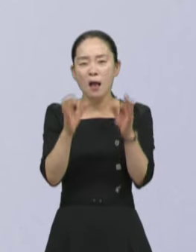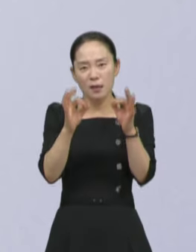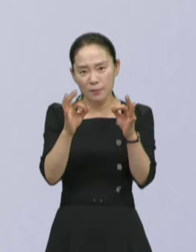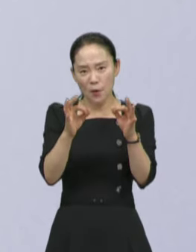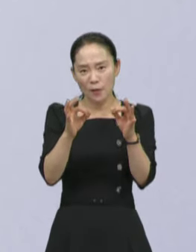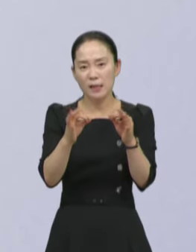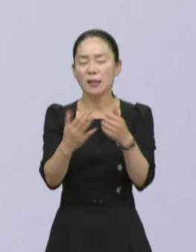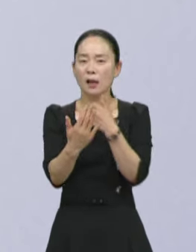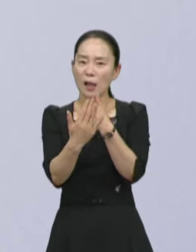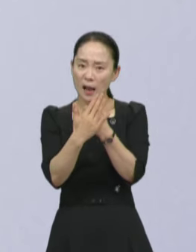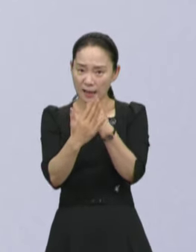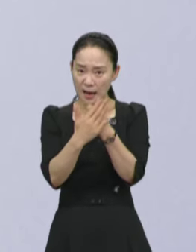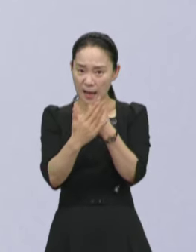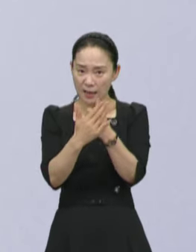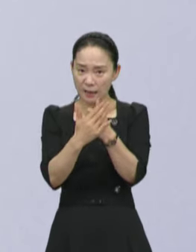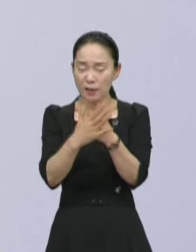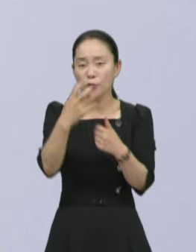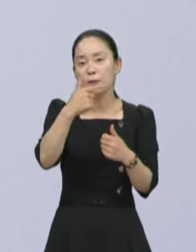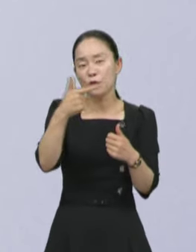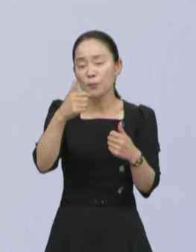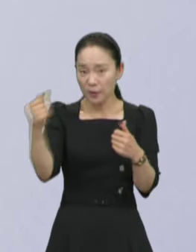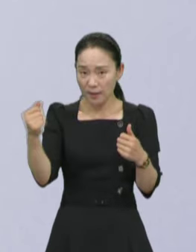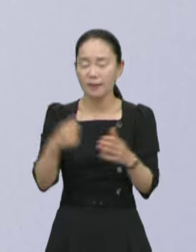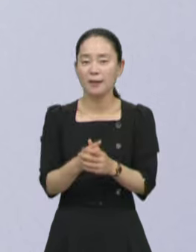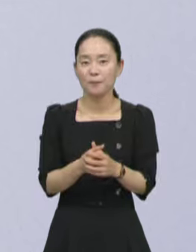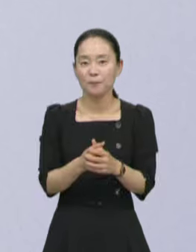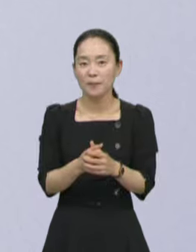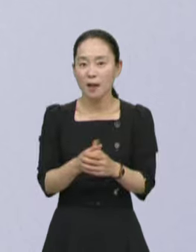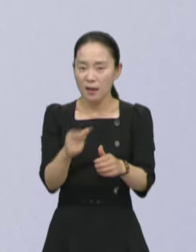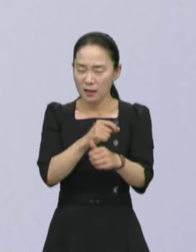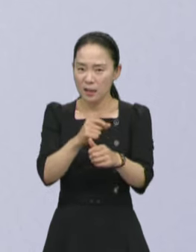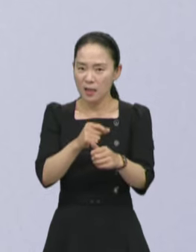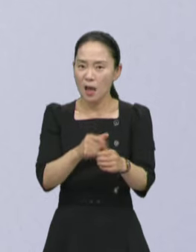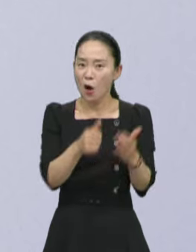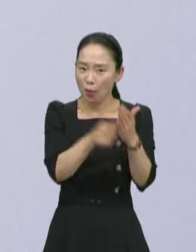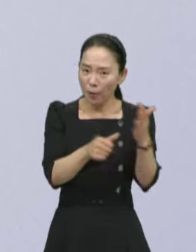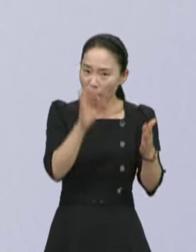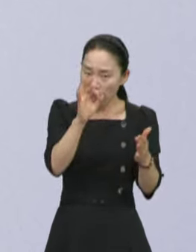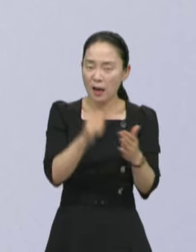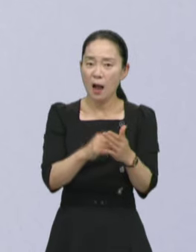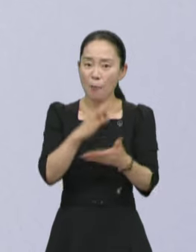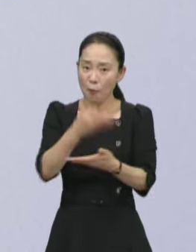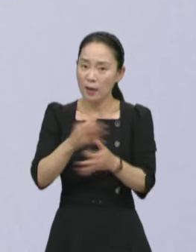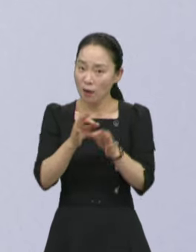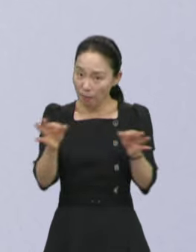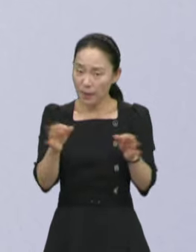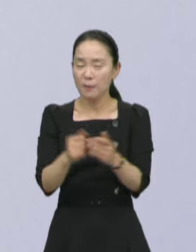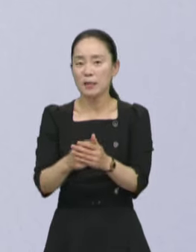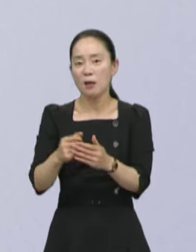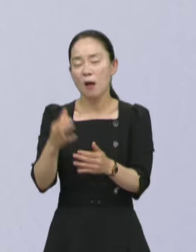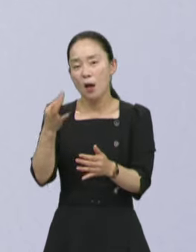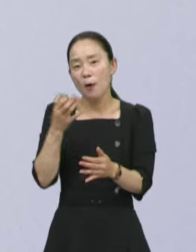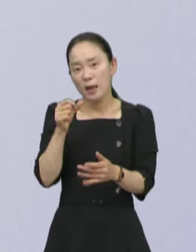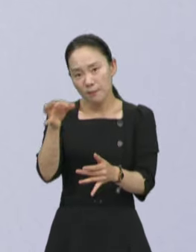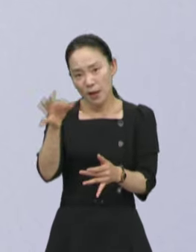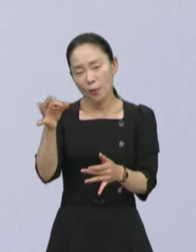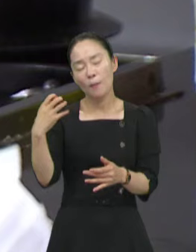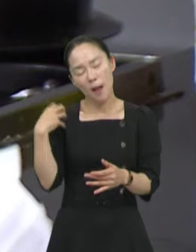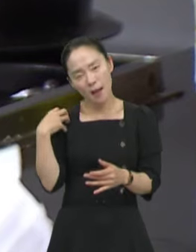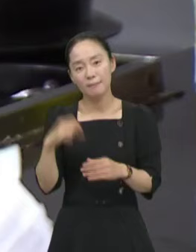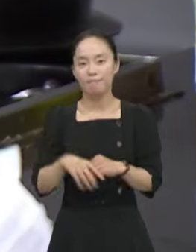확대를 요구하는 소상공인이 96%에 달하는데 특히 매출 원가와 인건비, 임대료 부담이 큰